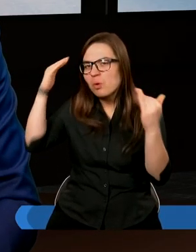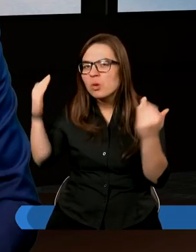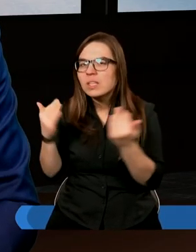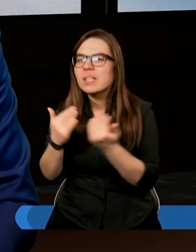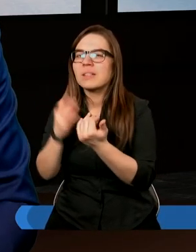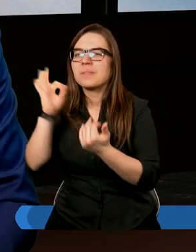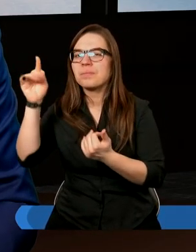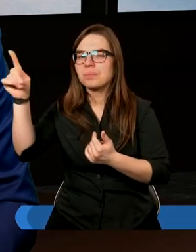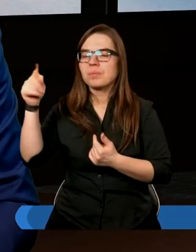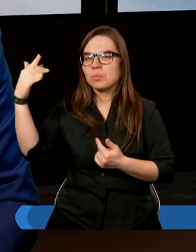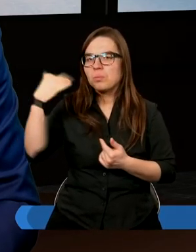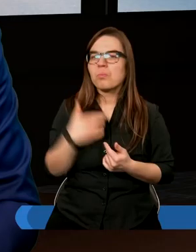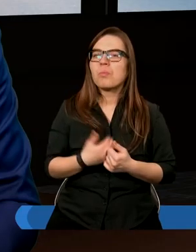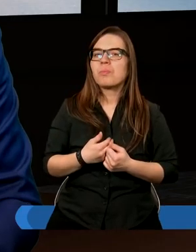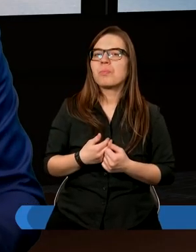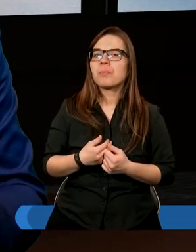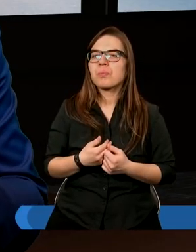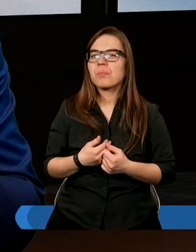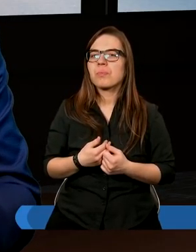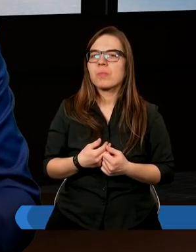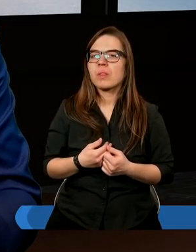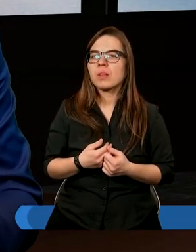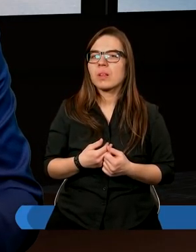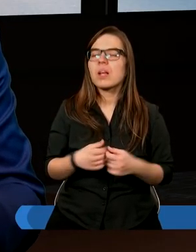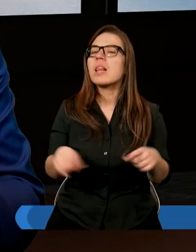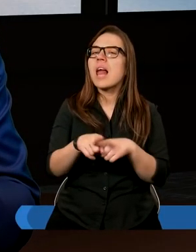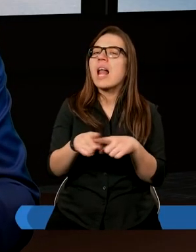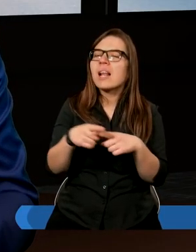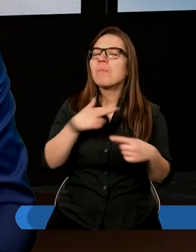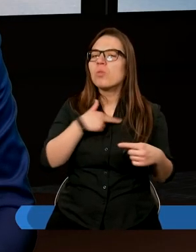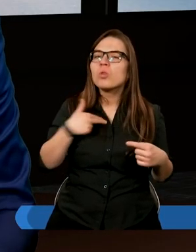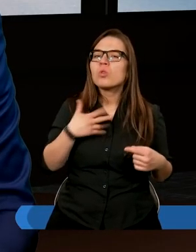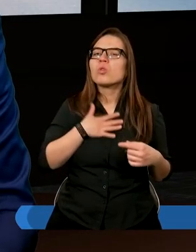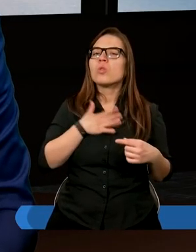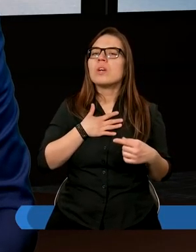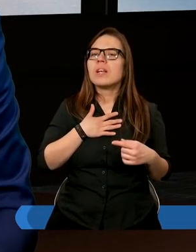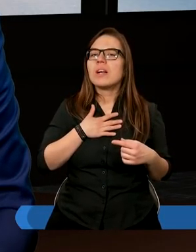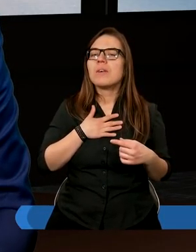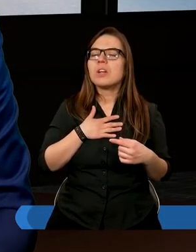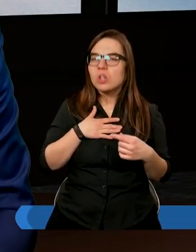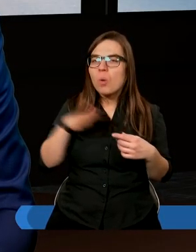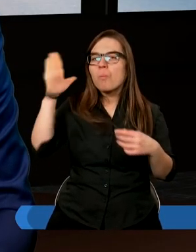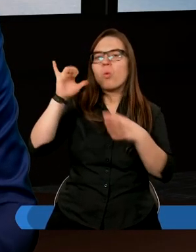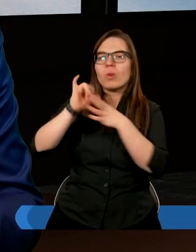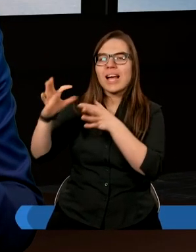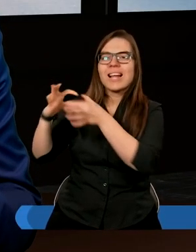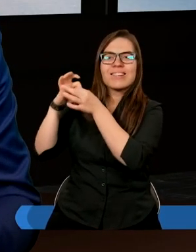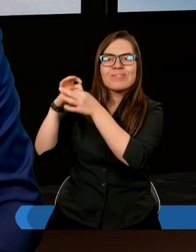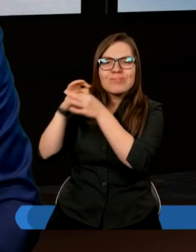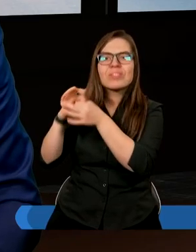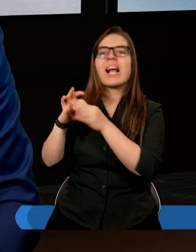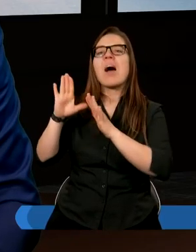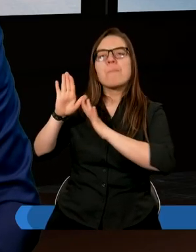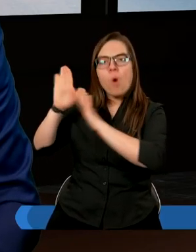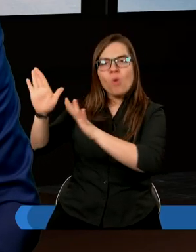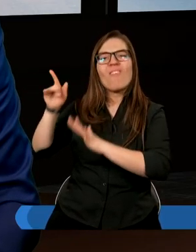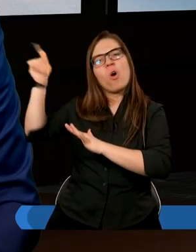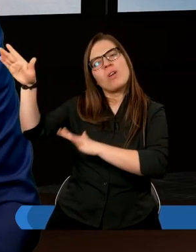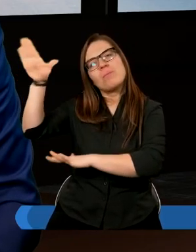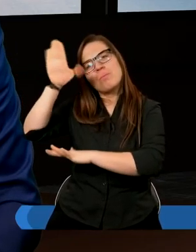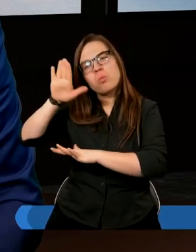ale właśnie te rzeczy niestety są zakryte przed nami i tylko i wyłącznie Bóg może je objawić nam i przedstawić jaka jest